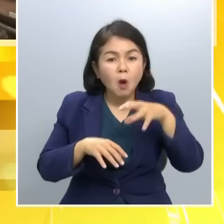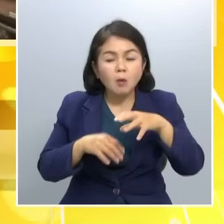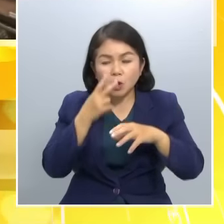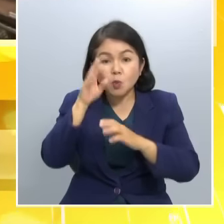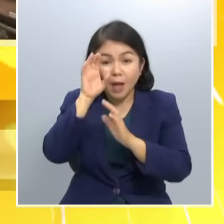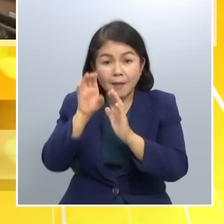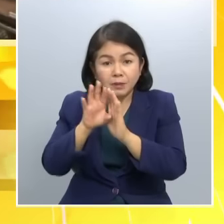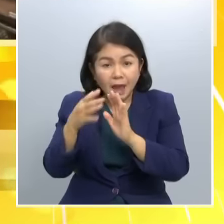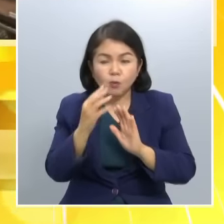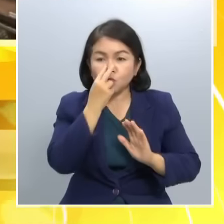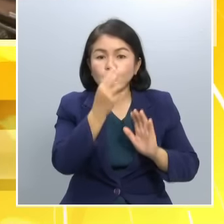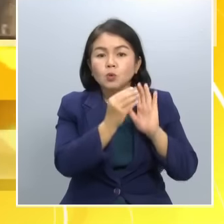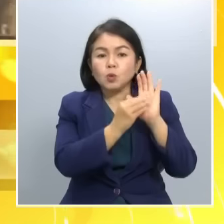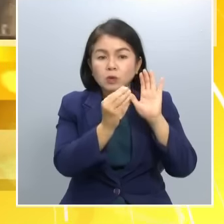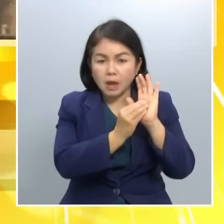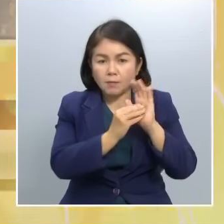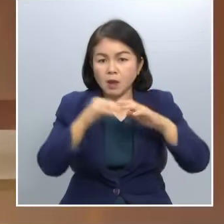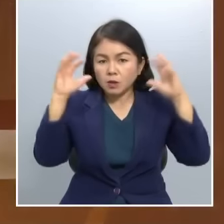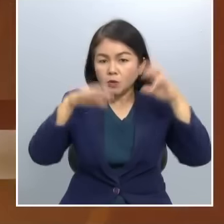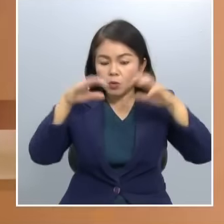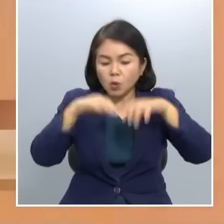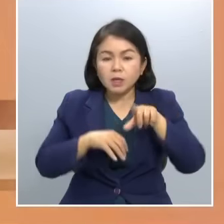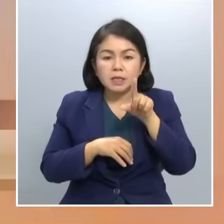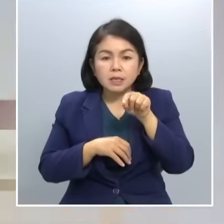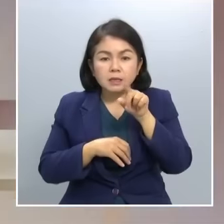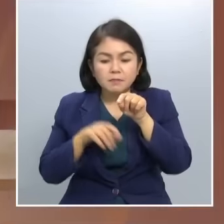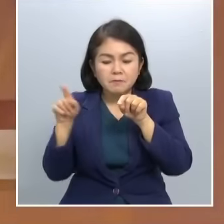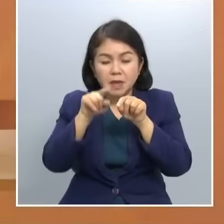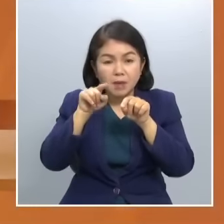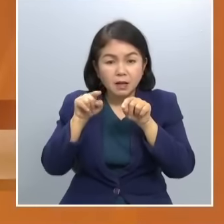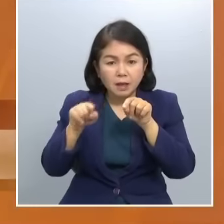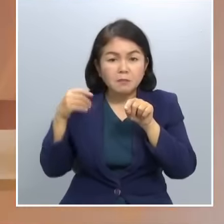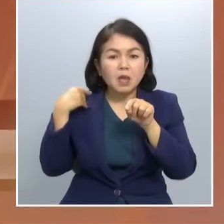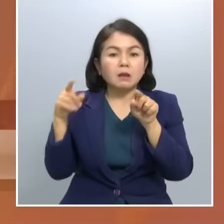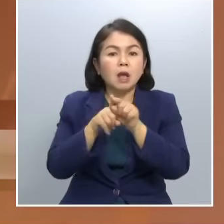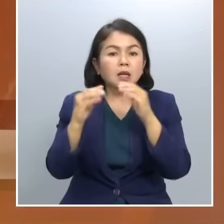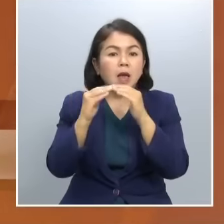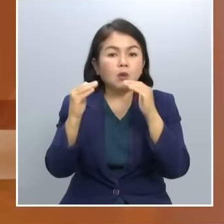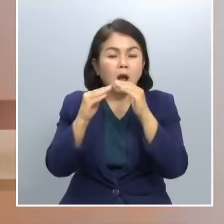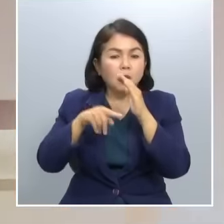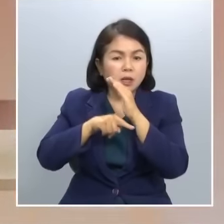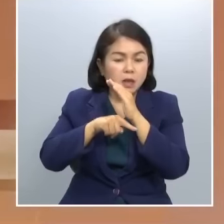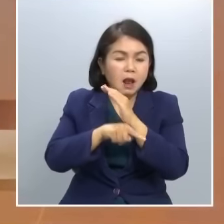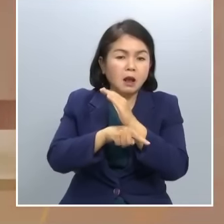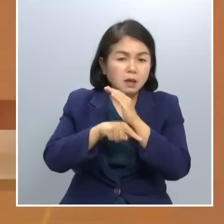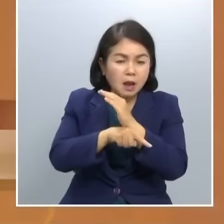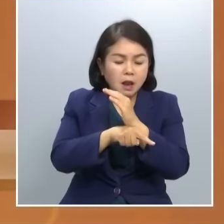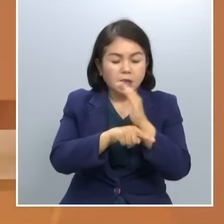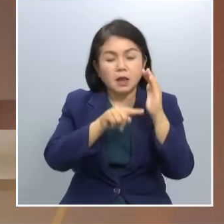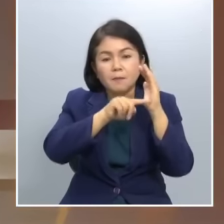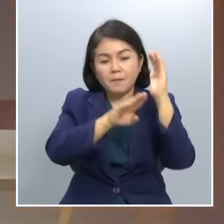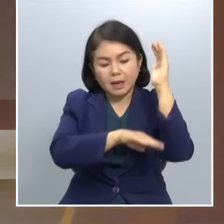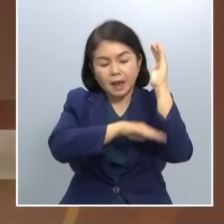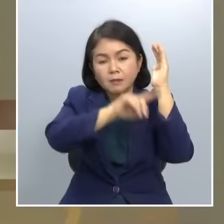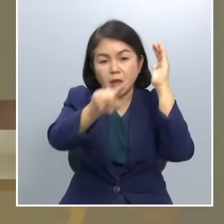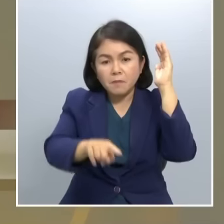ลมีฝนประมาณ 20% ของพื้นที่เช่นเดียวกับภาคตะวันออกแล้วก็ภาคใต้ฝั่งอ่าวไทยภูมิ